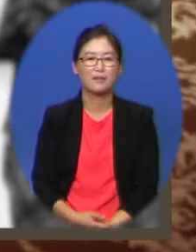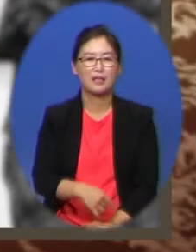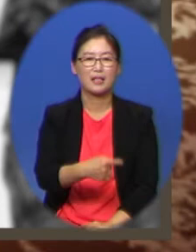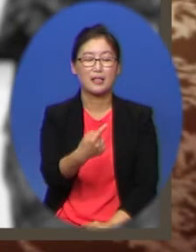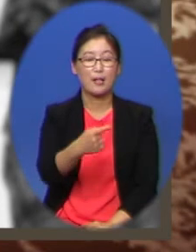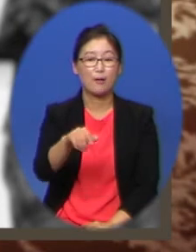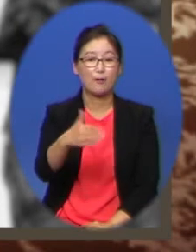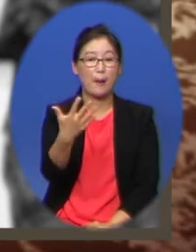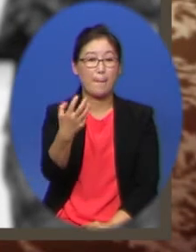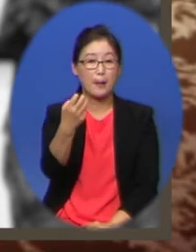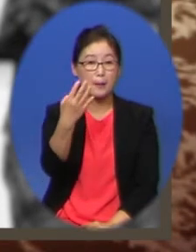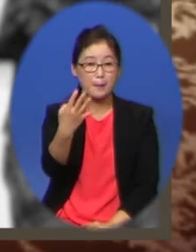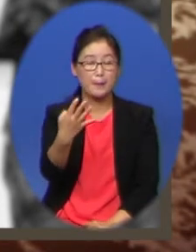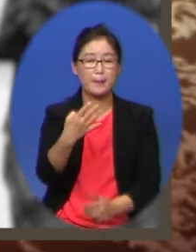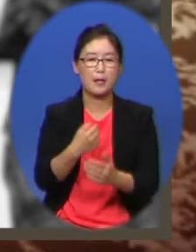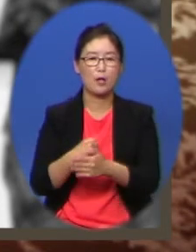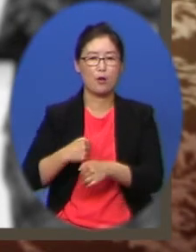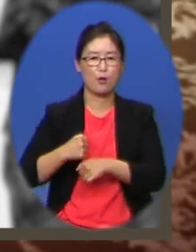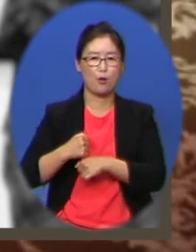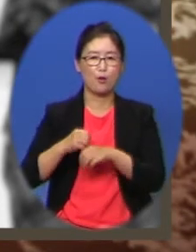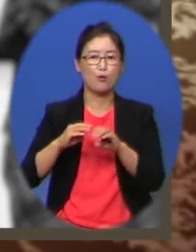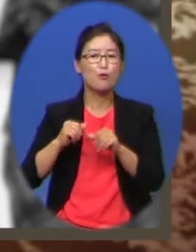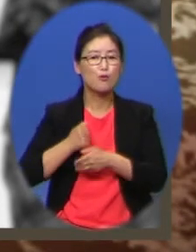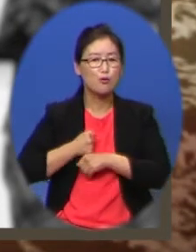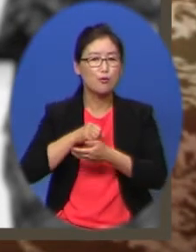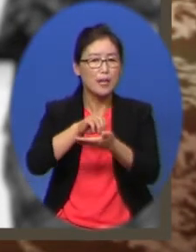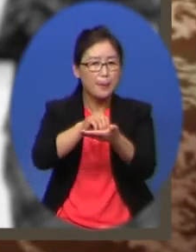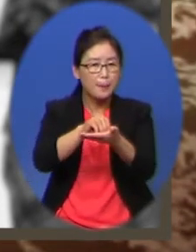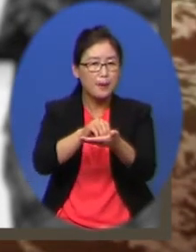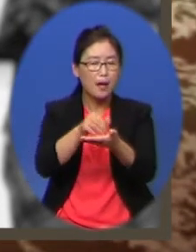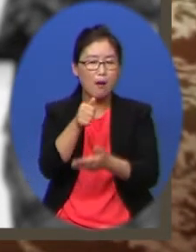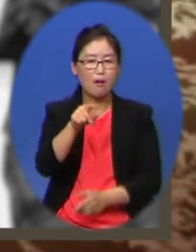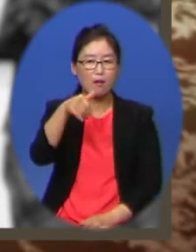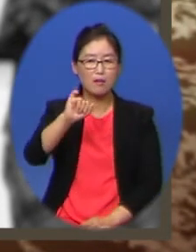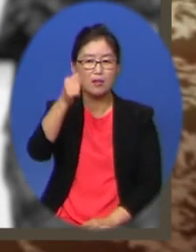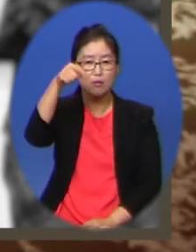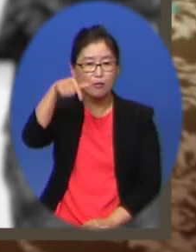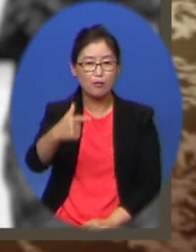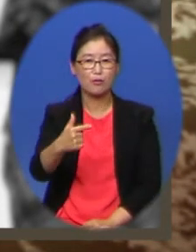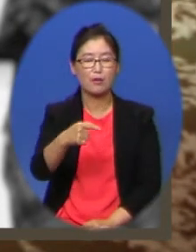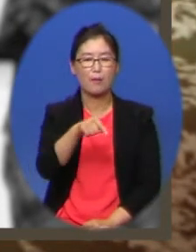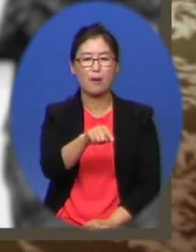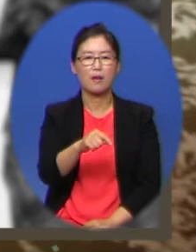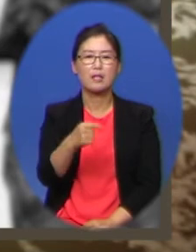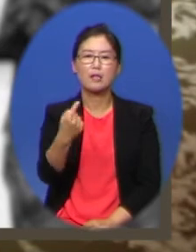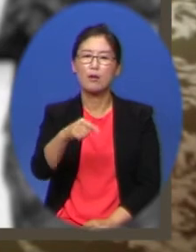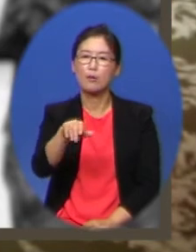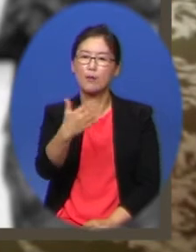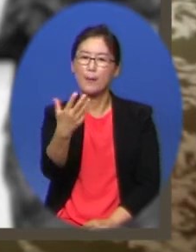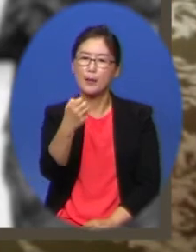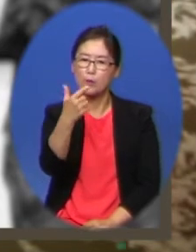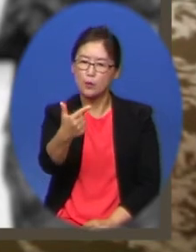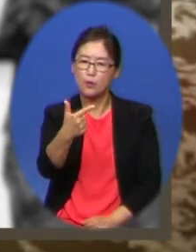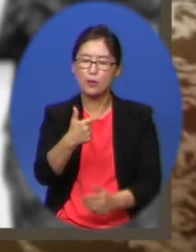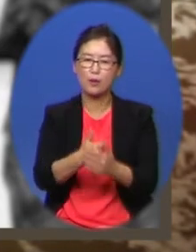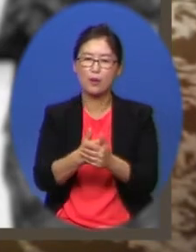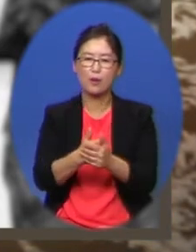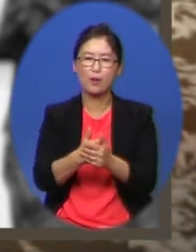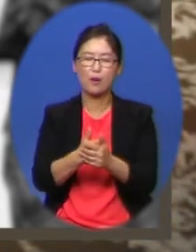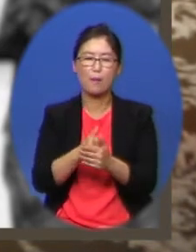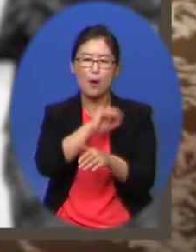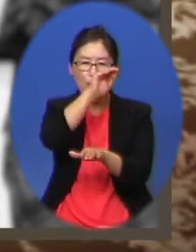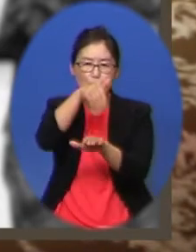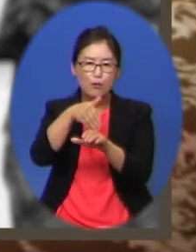1984년 육군에 입대한 허지훈 씨. 그는 1986년 연병장에서 시위 진압 훈련을 하던